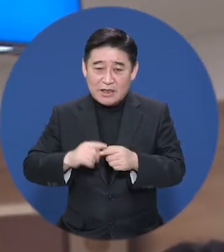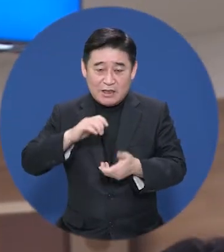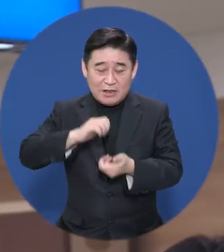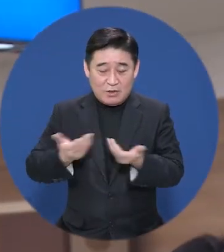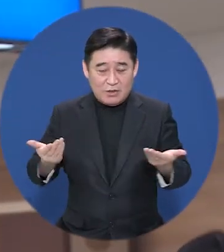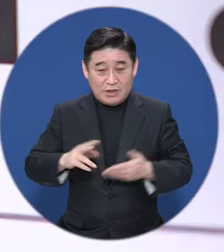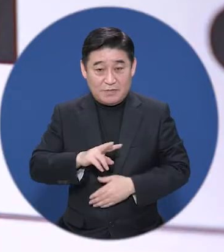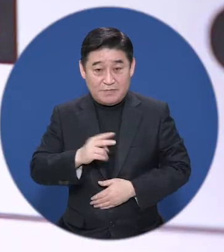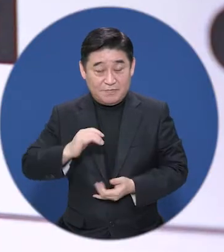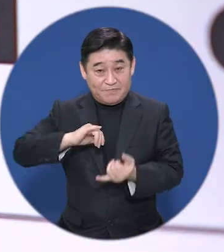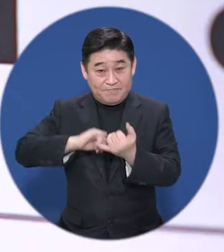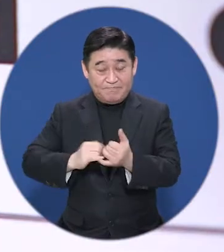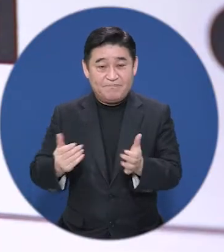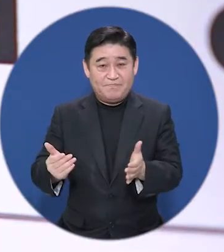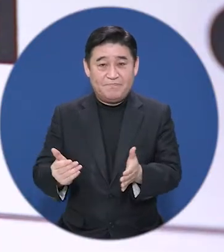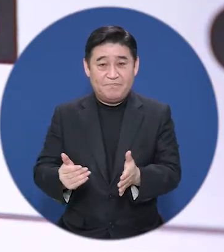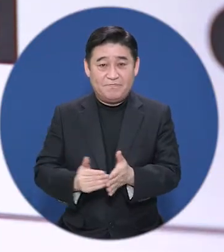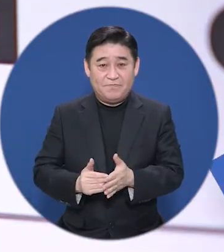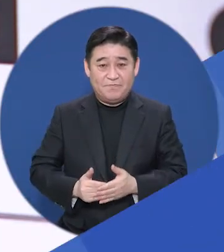전환을 약속한 바 있습니다.